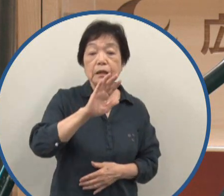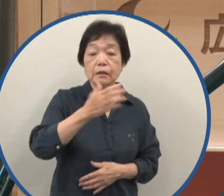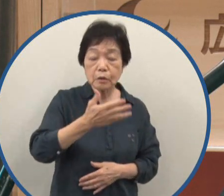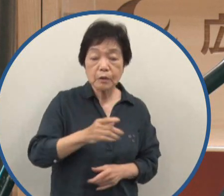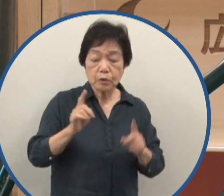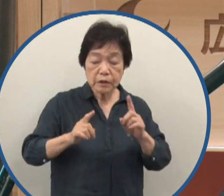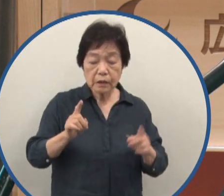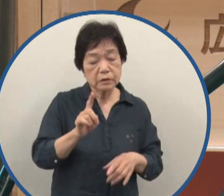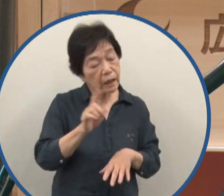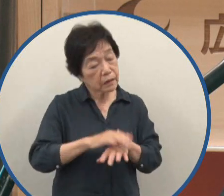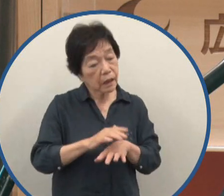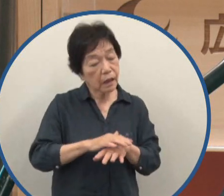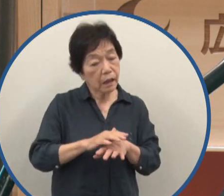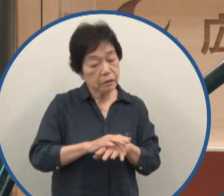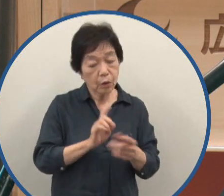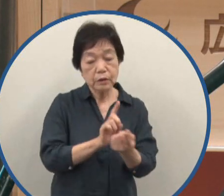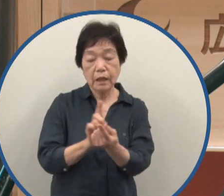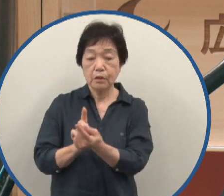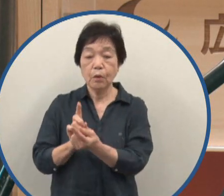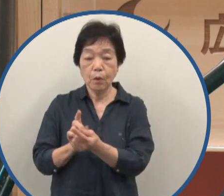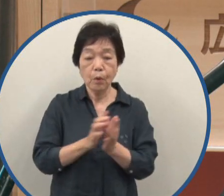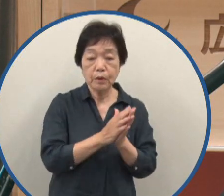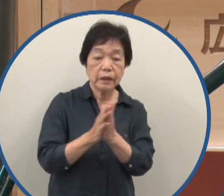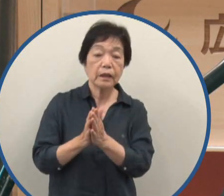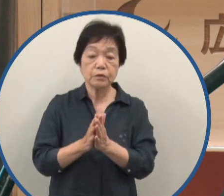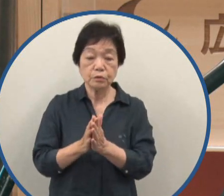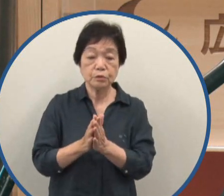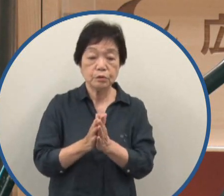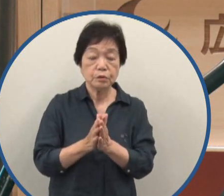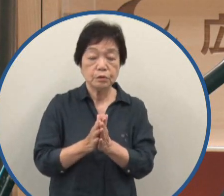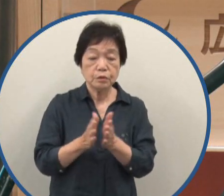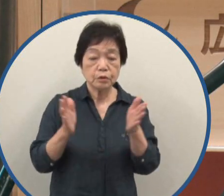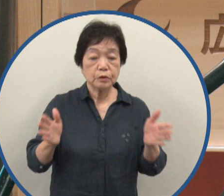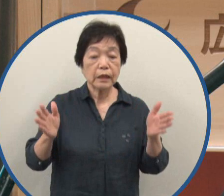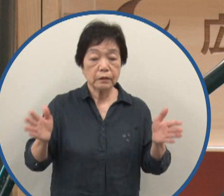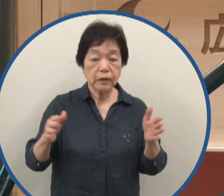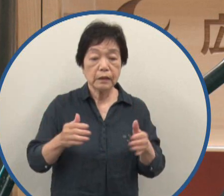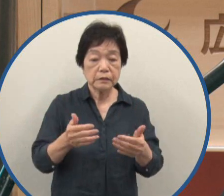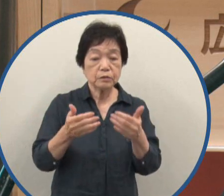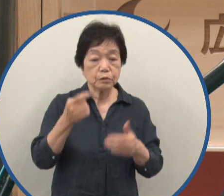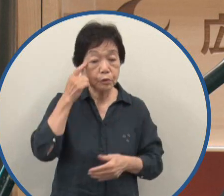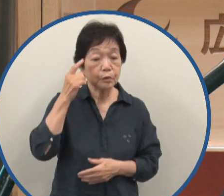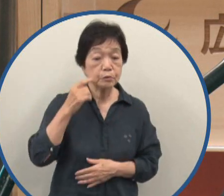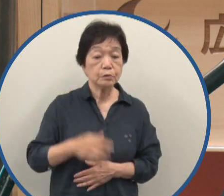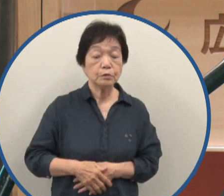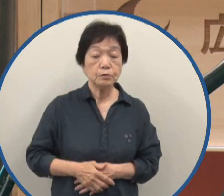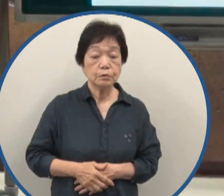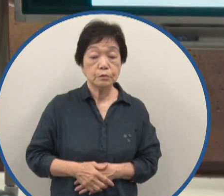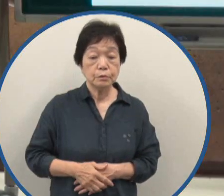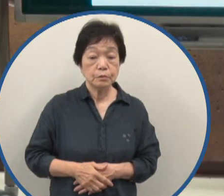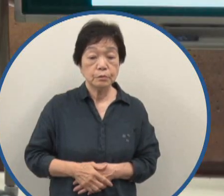まあ、何らかしらの対応っていうのがそれぐらいまでは必要になるんだろうなと思ってます。